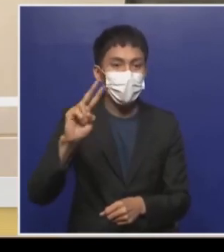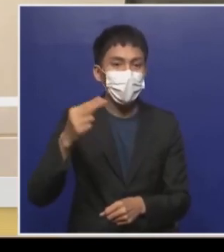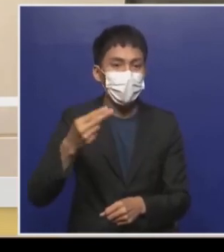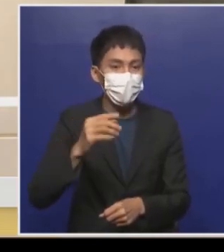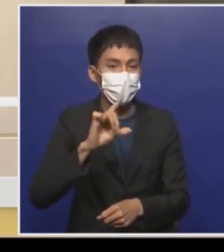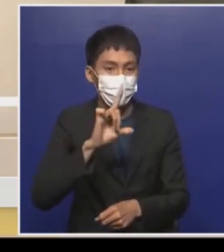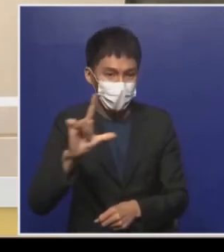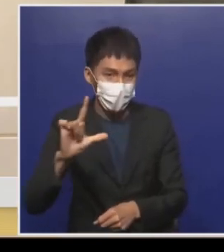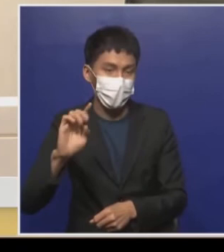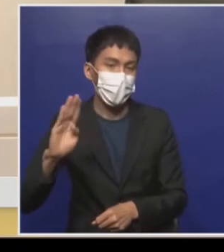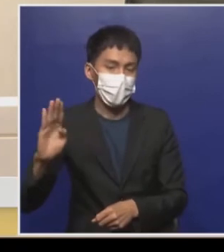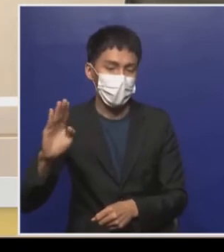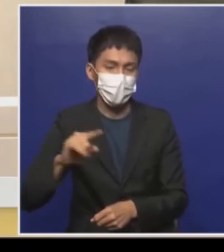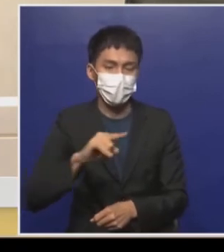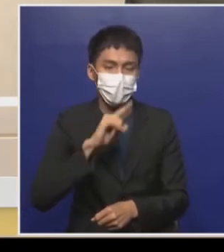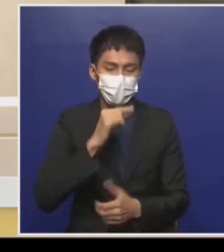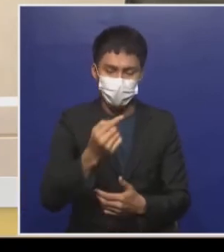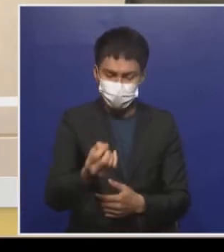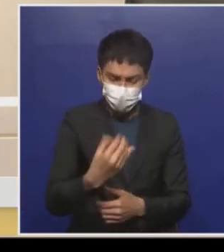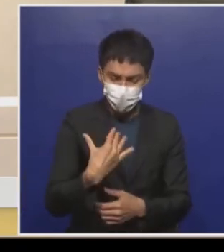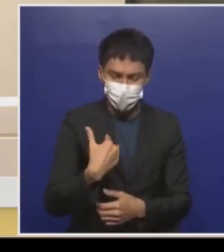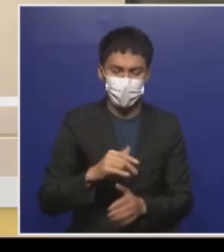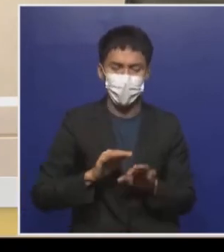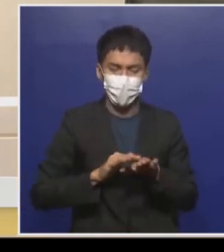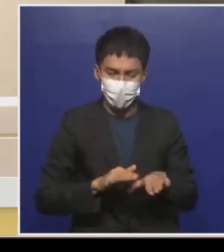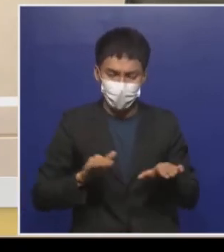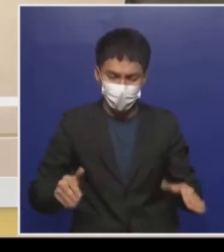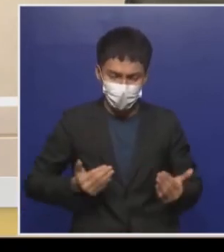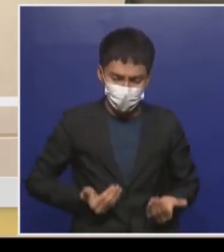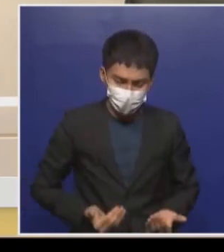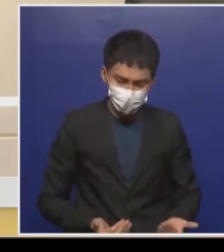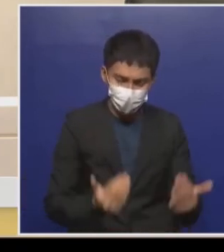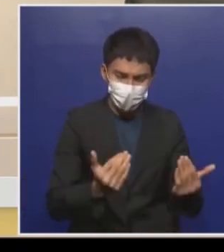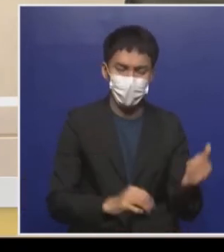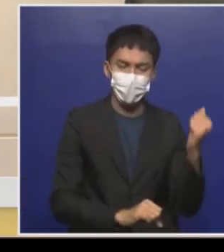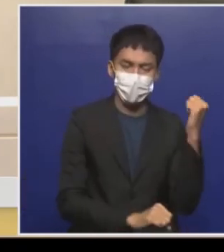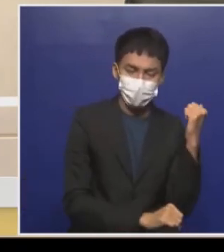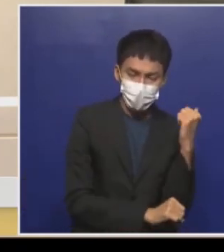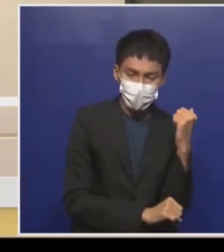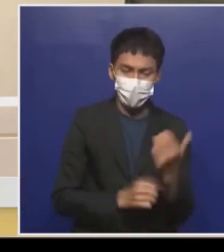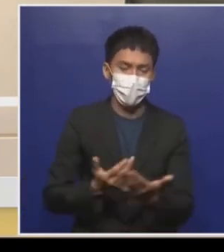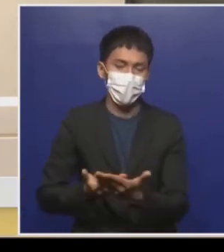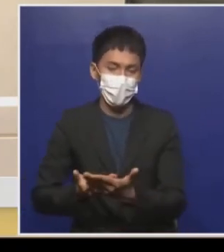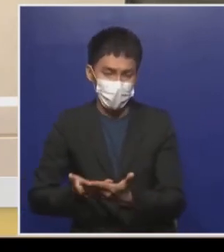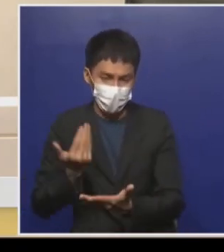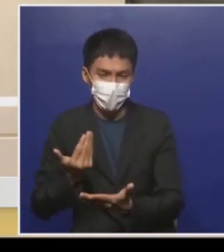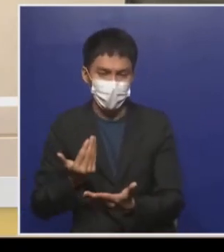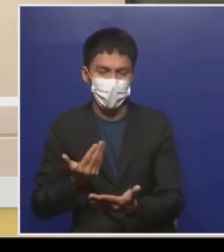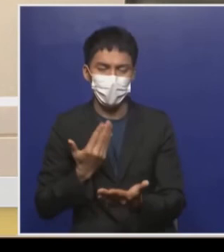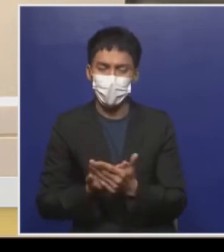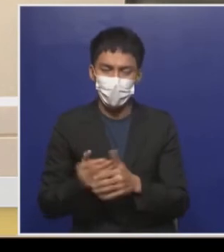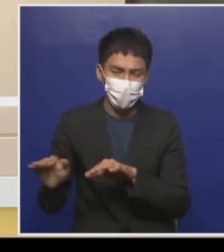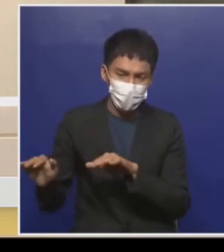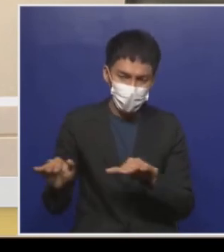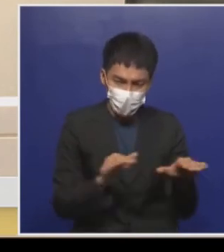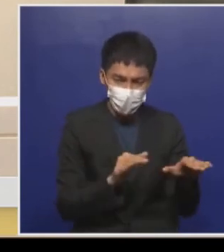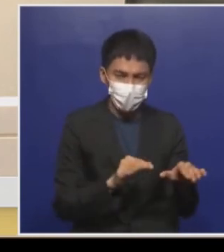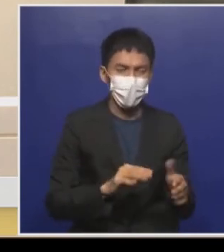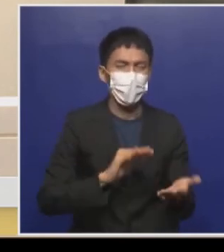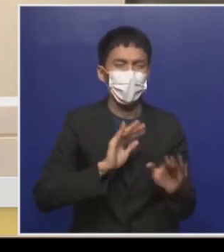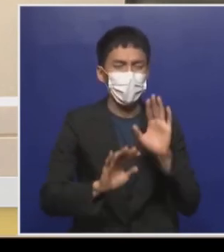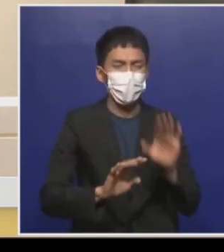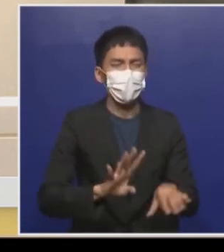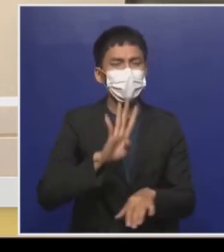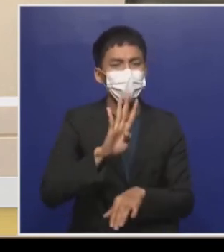้ทก็สันยกวา เดร็แกเกิด คนจะเงิรบหมด ไม่วาจนร ร รวยอีกปประมาณ 40,000,000 บาททั้งหมดนั้น